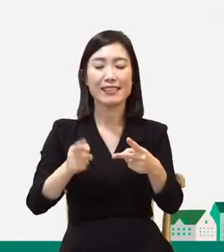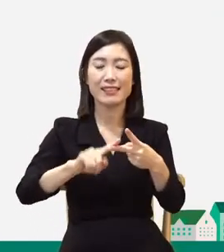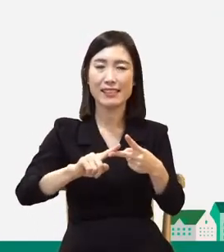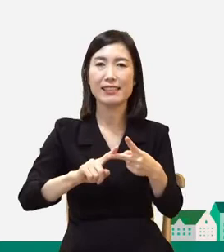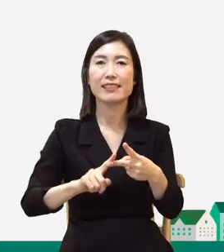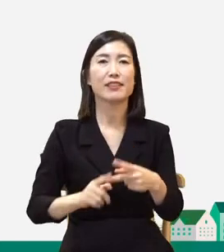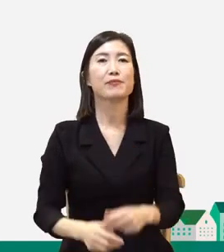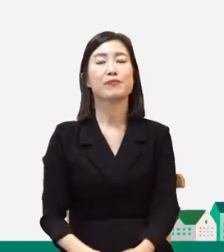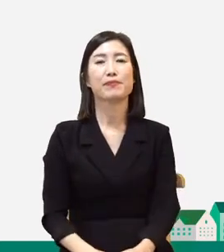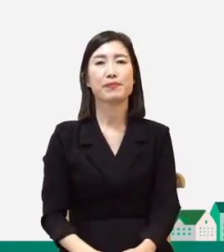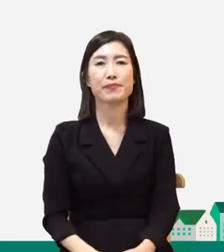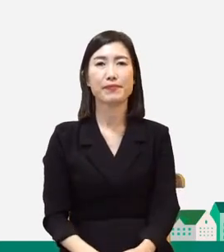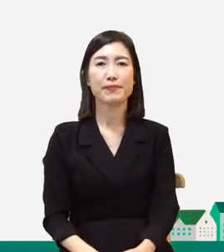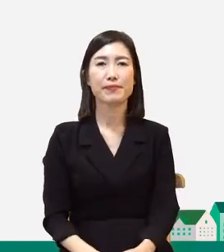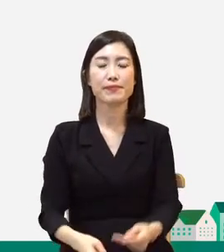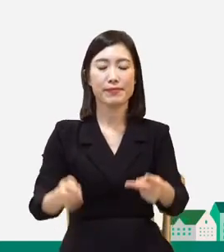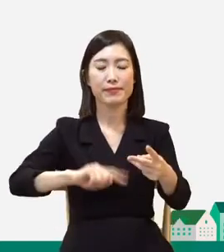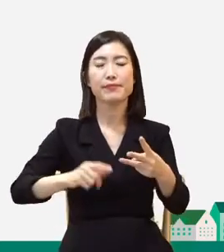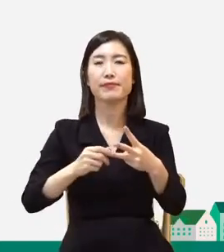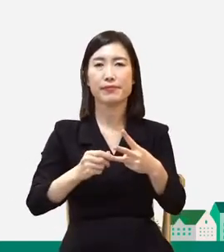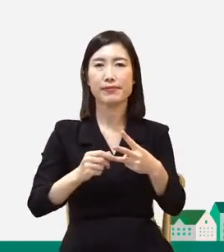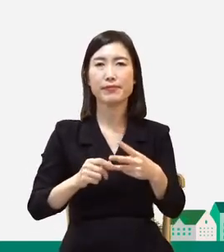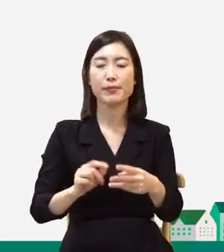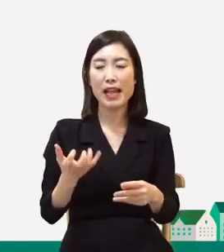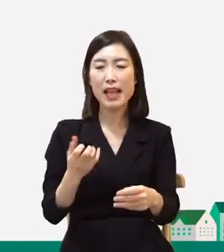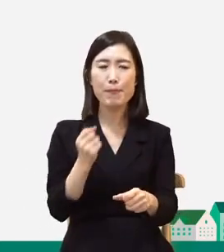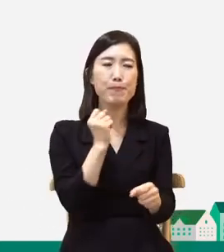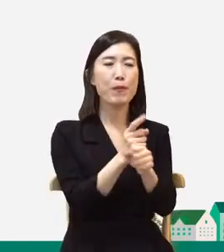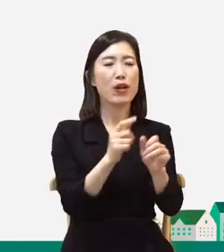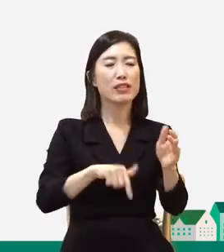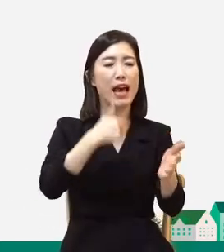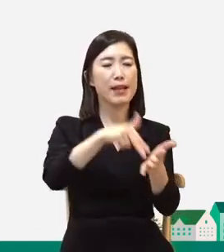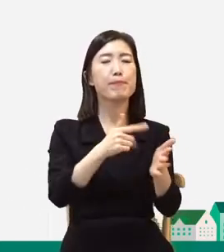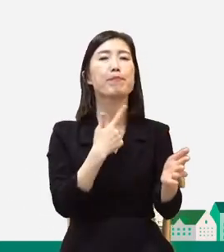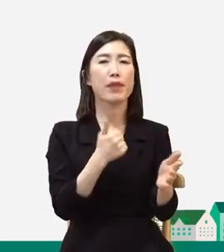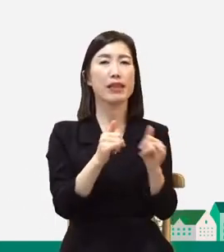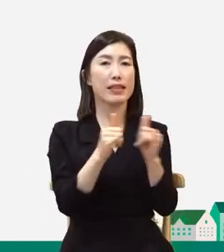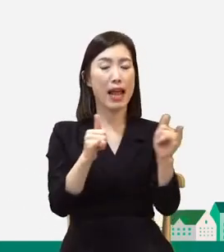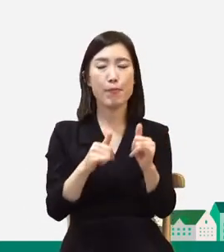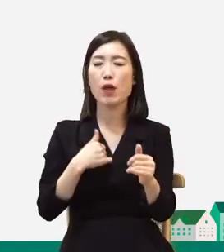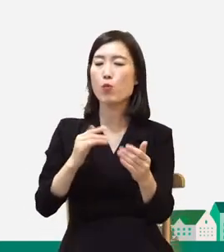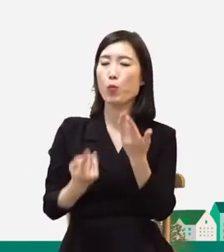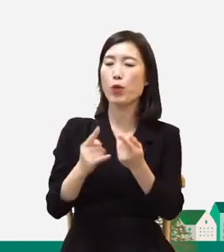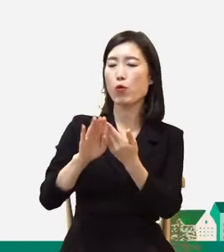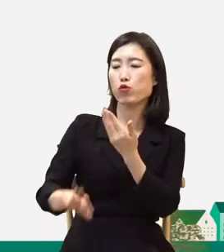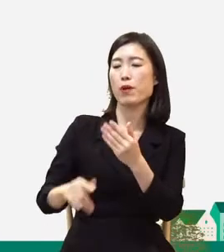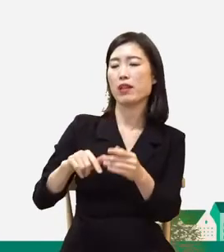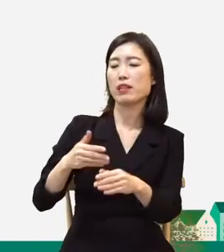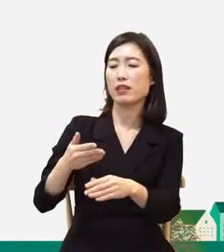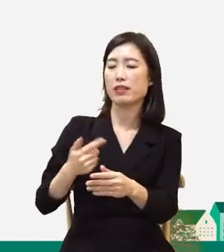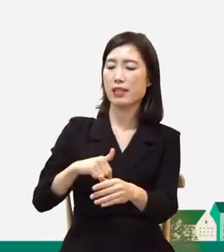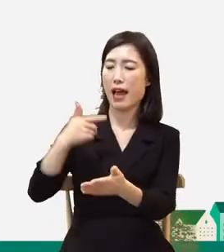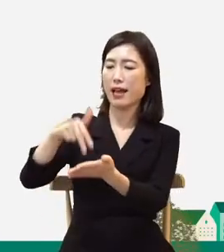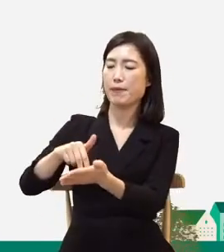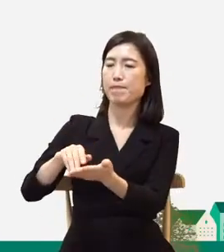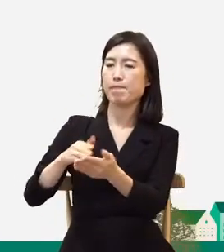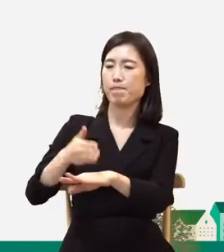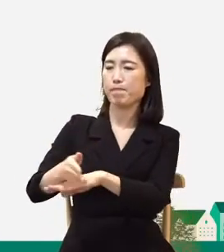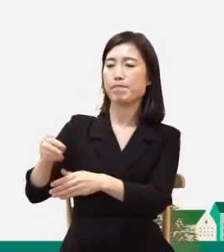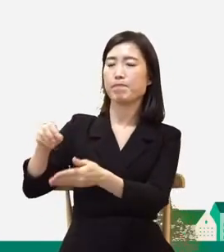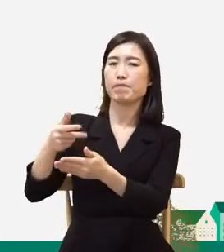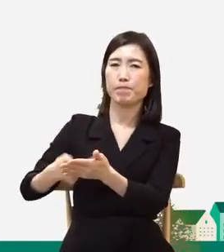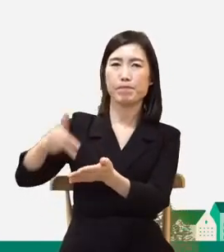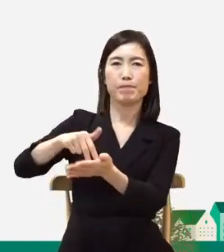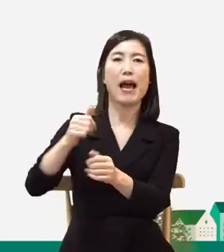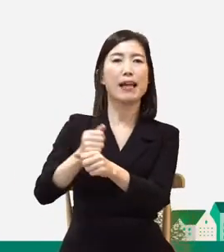지원할 수 있었던 것 같습니다. 그리고 먼저 자립을 하신 회원분들이 이후에 자립하실 회원분들을 돕는 동료 자립 지원과